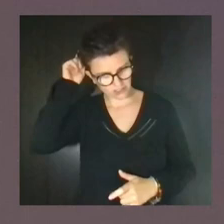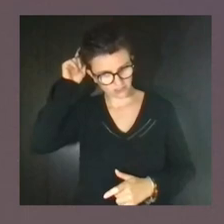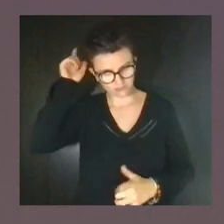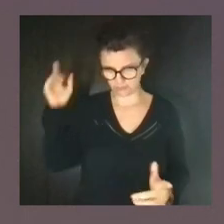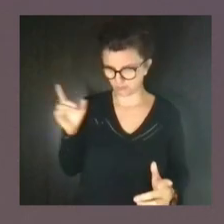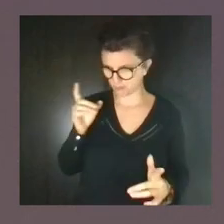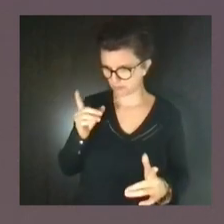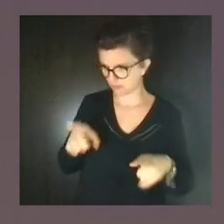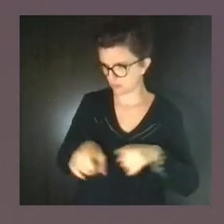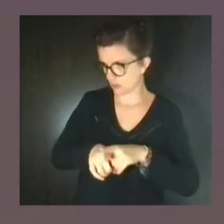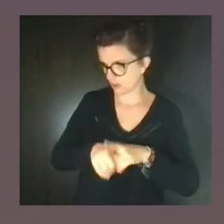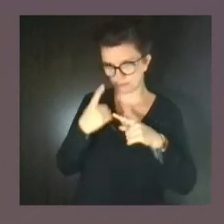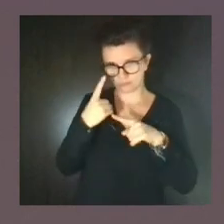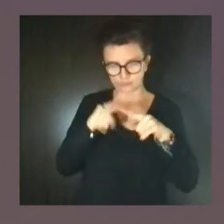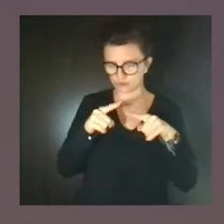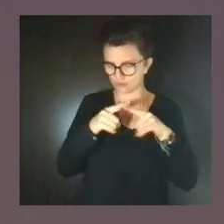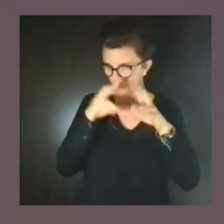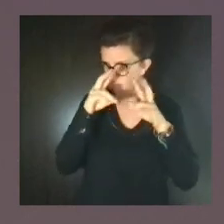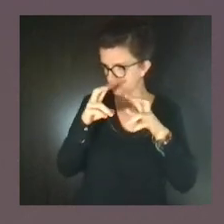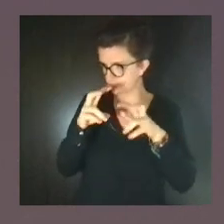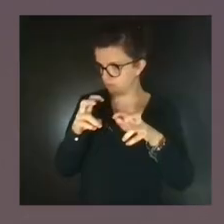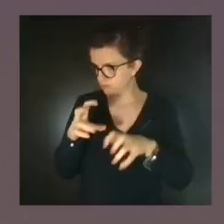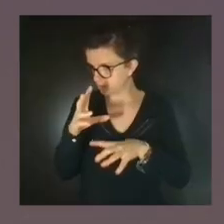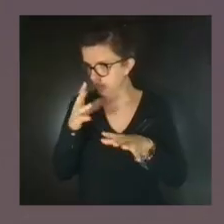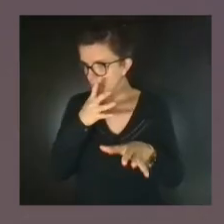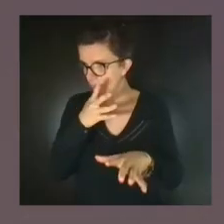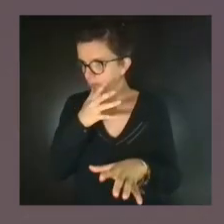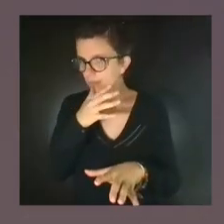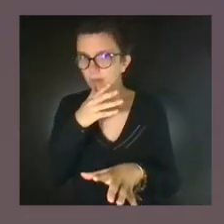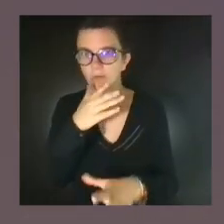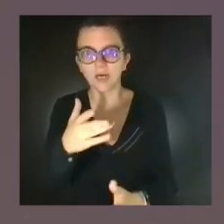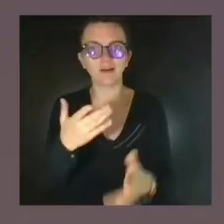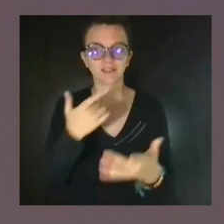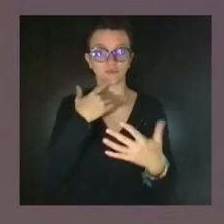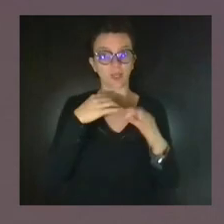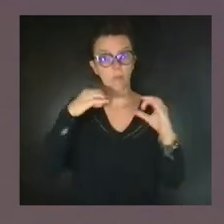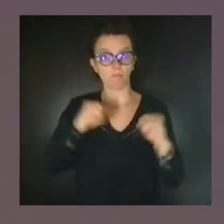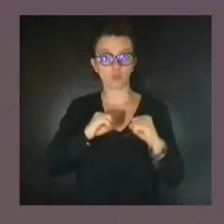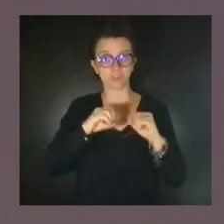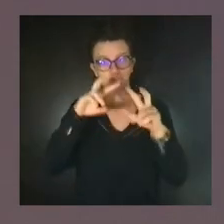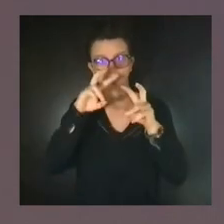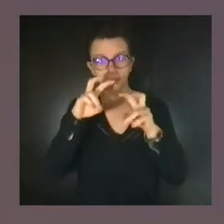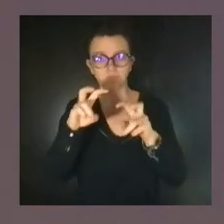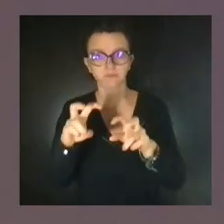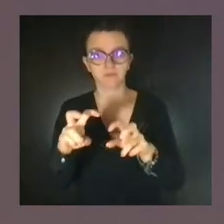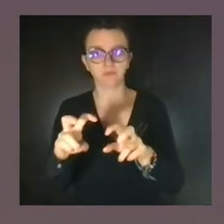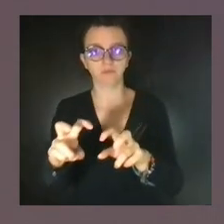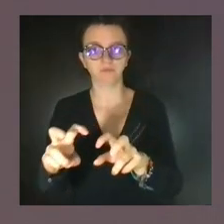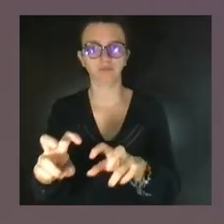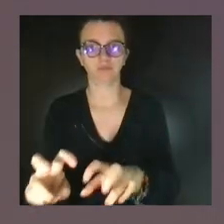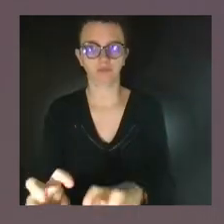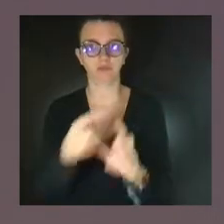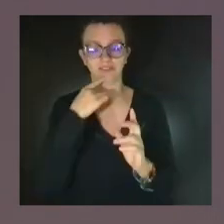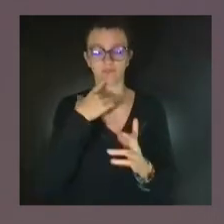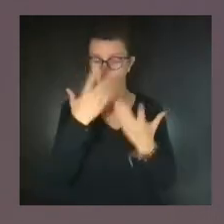de moins en moins de choses et d'avoir cette possibilité qui se réduise avec le temps. Et cette notion naturelle de perception du